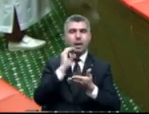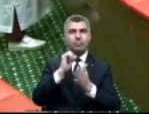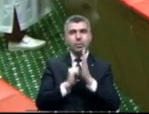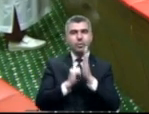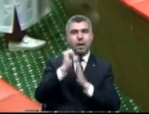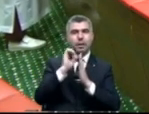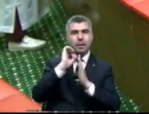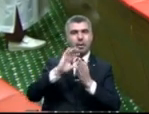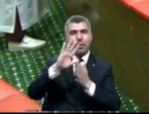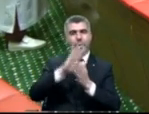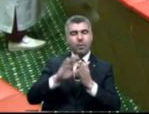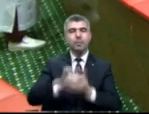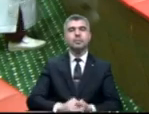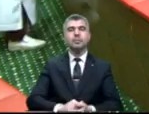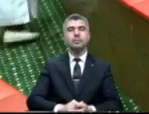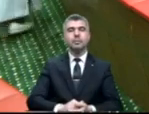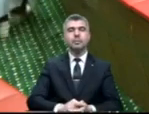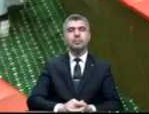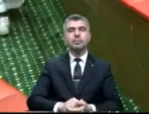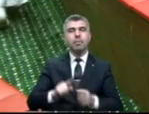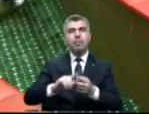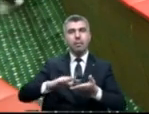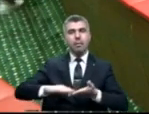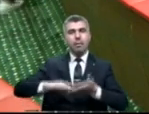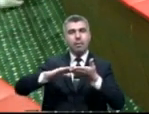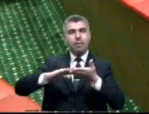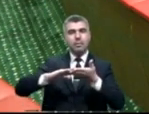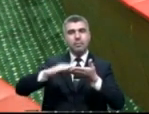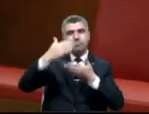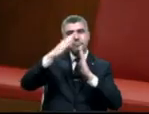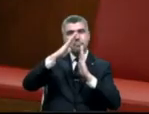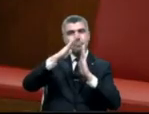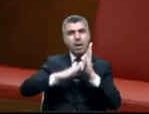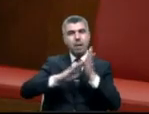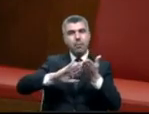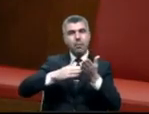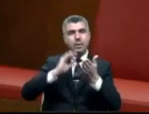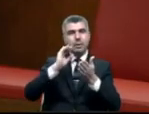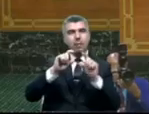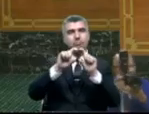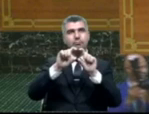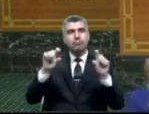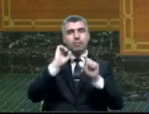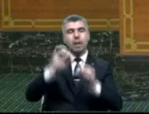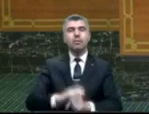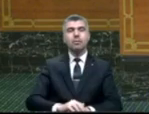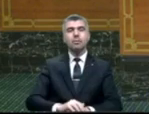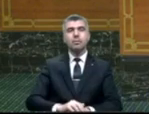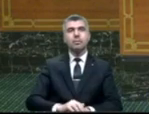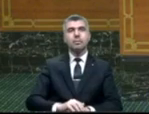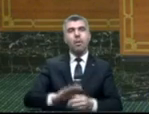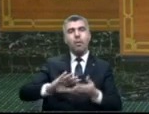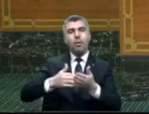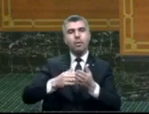عشت في الأوطان للعلا عنوان، ملء